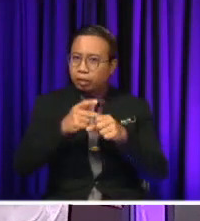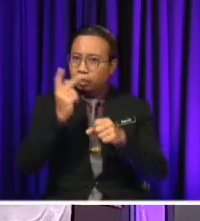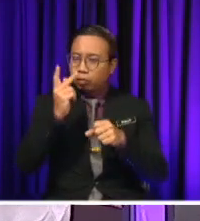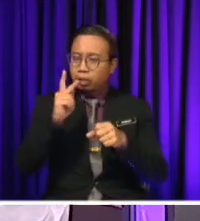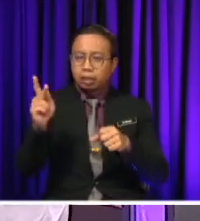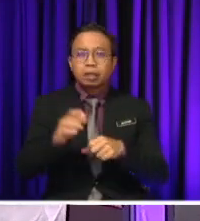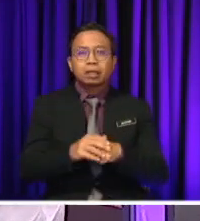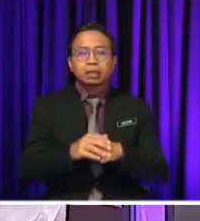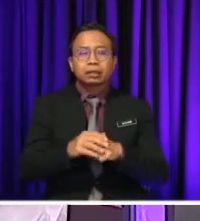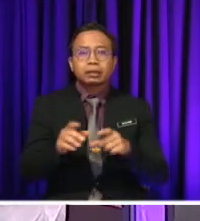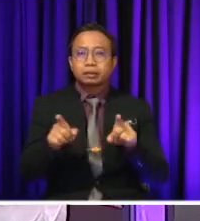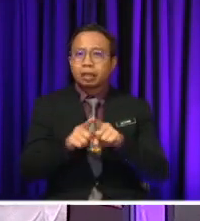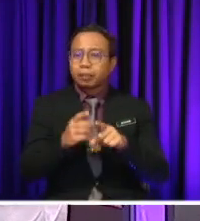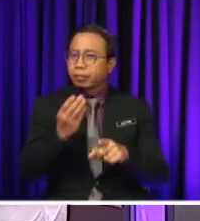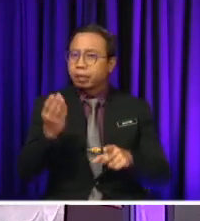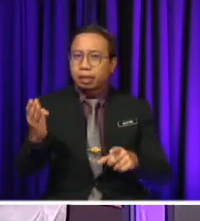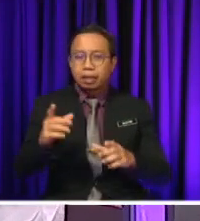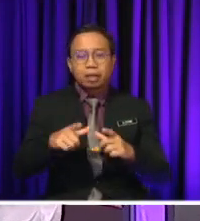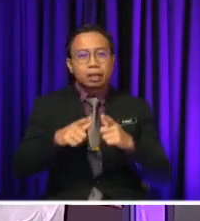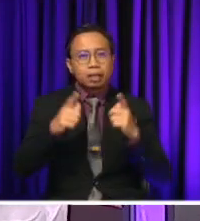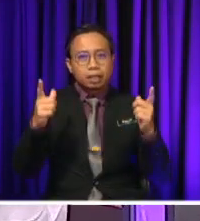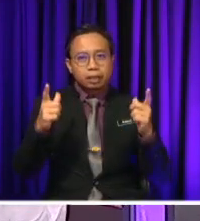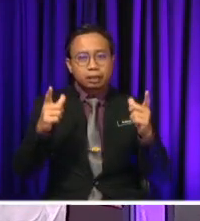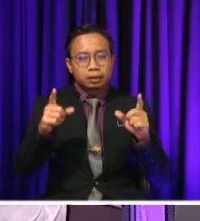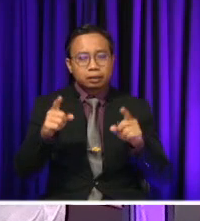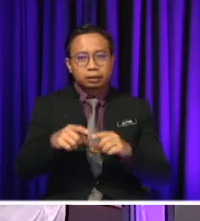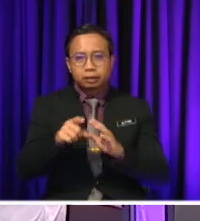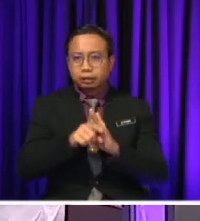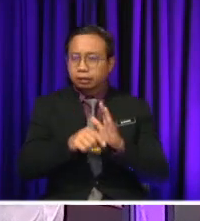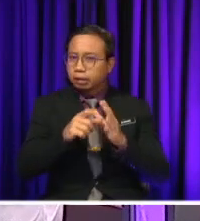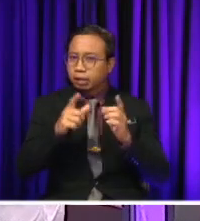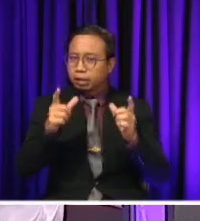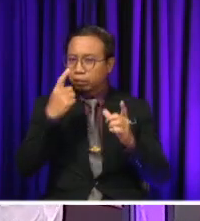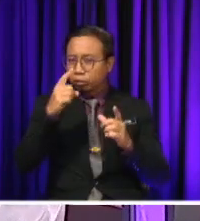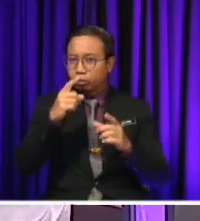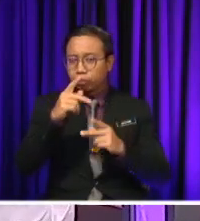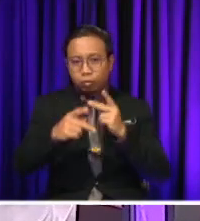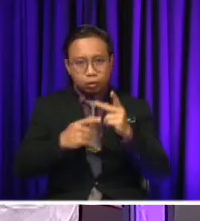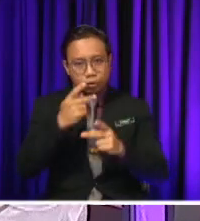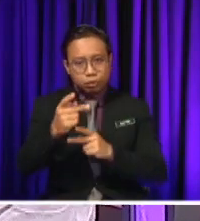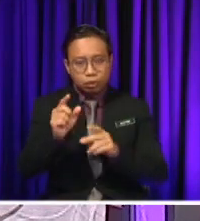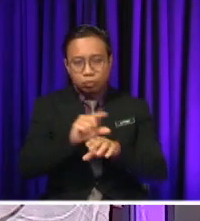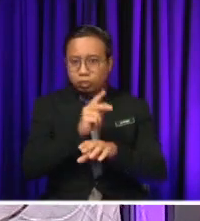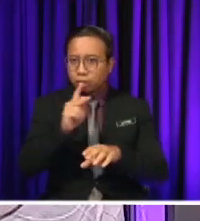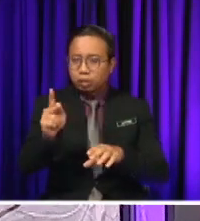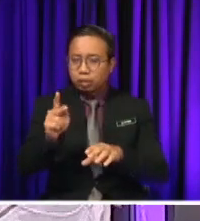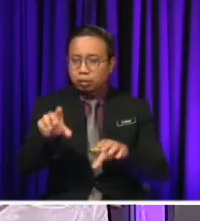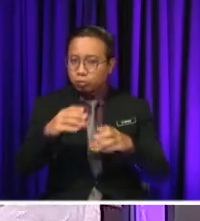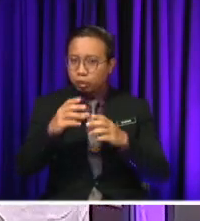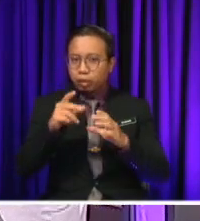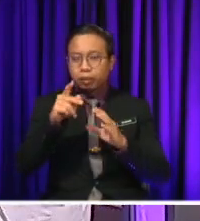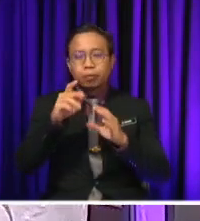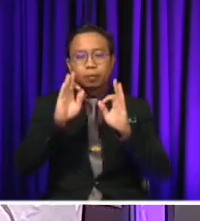juga dengan bahan-bahan lain selain daripada bahan utama untuk proses pembinaan perabot